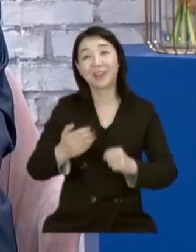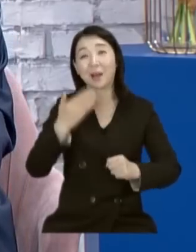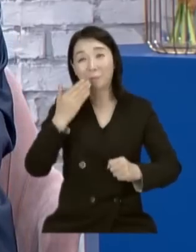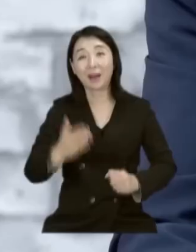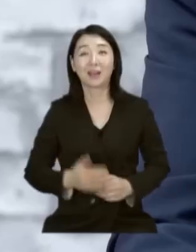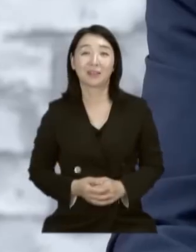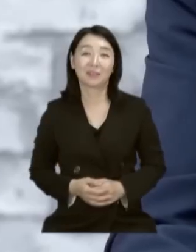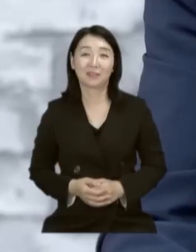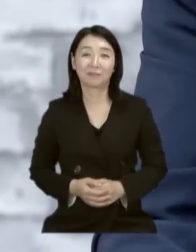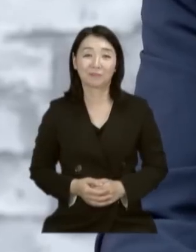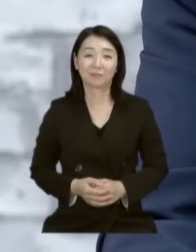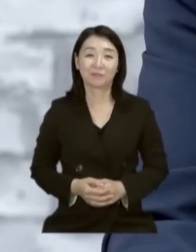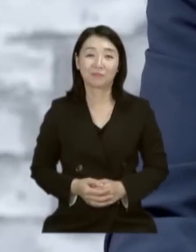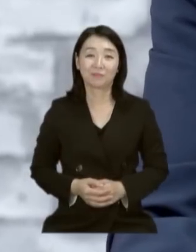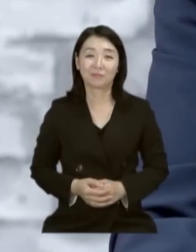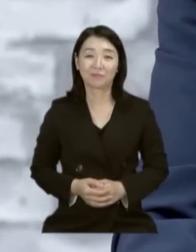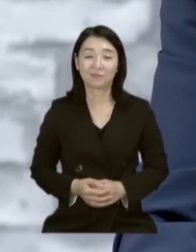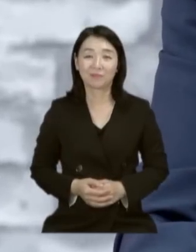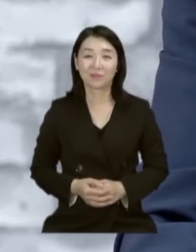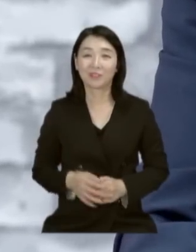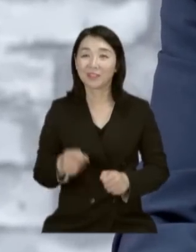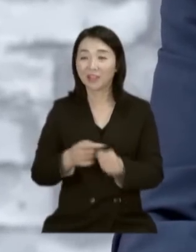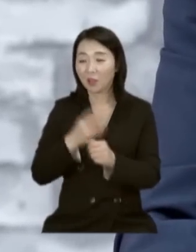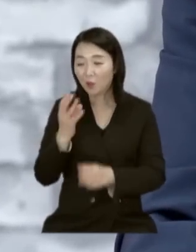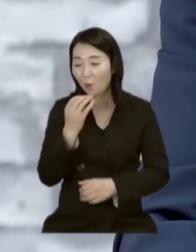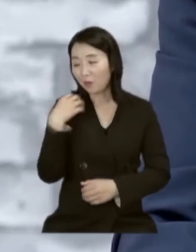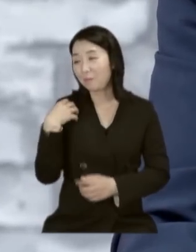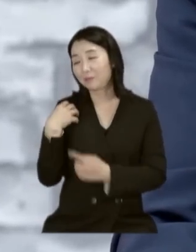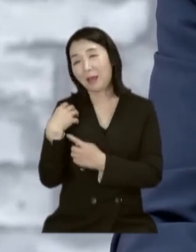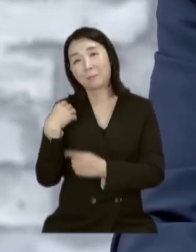거잖아요. 그래서 그런지 이제 거룩한 부담감으로